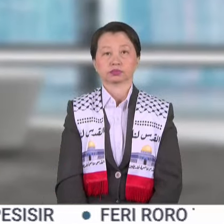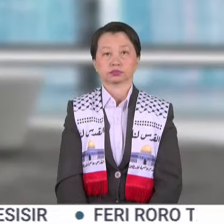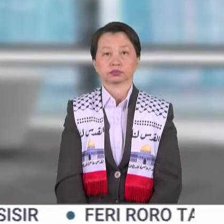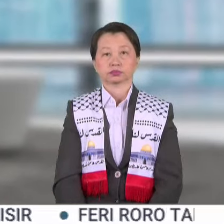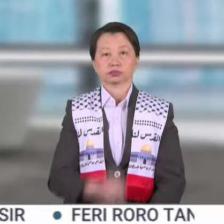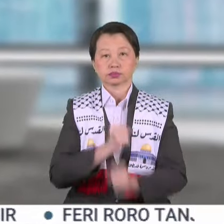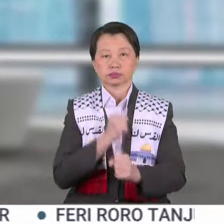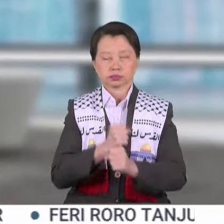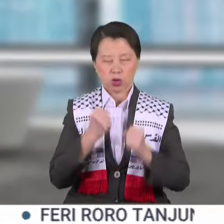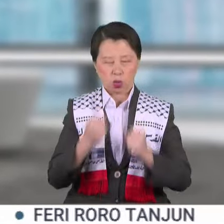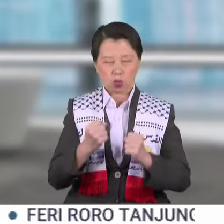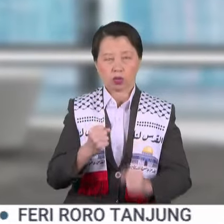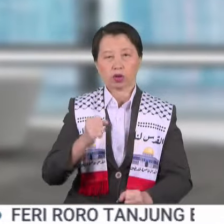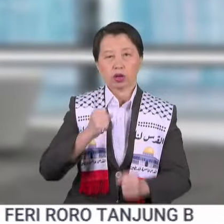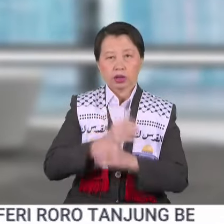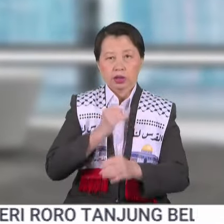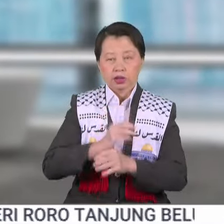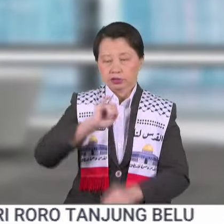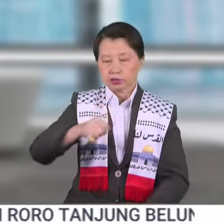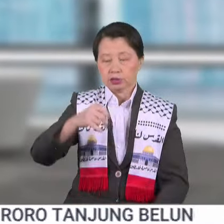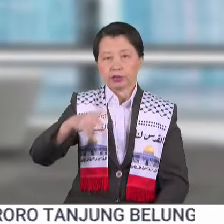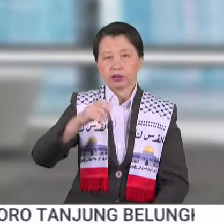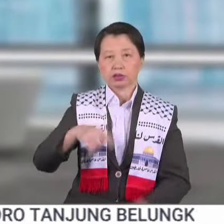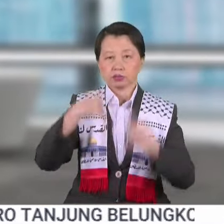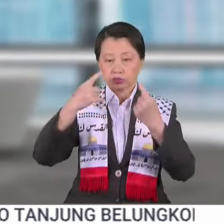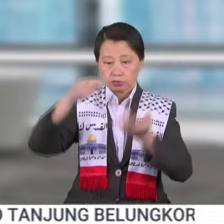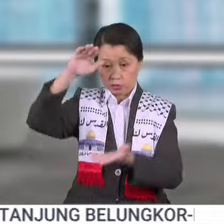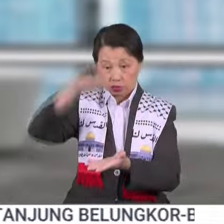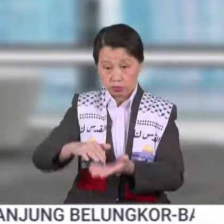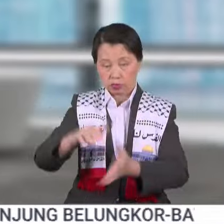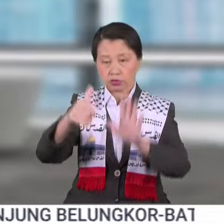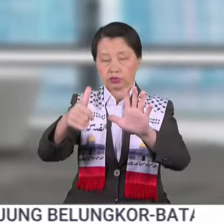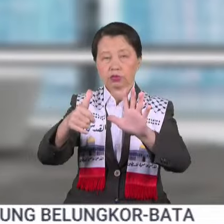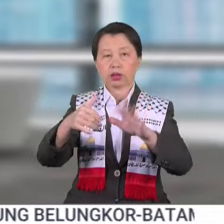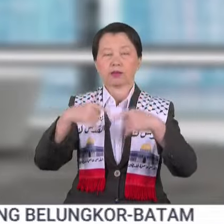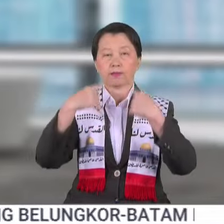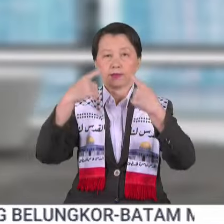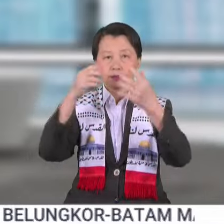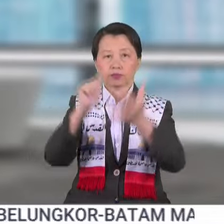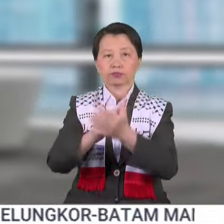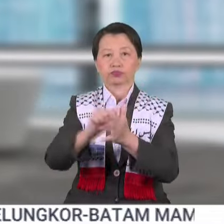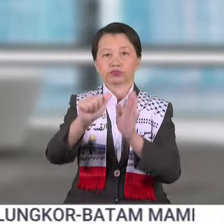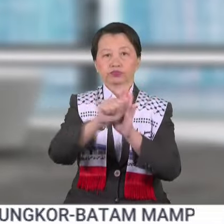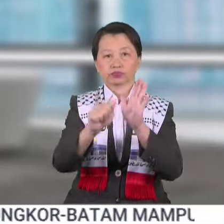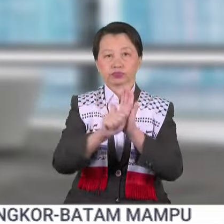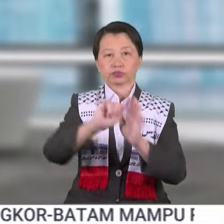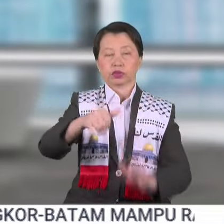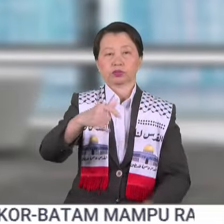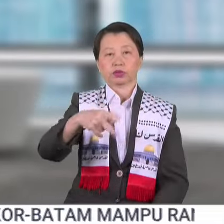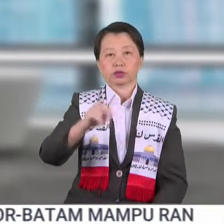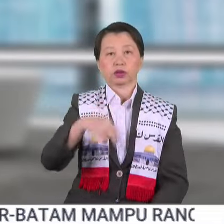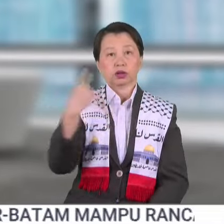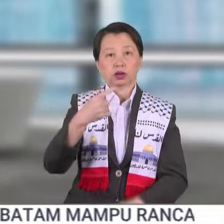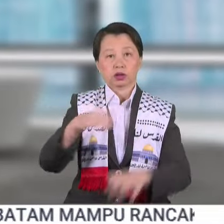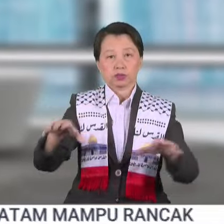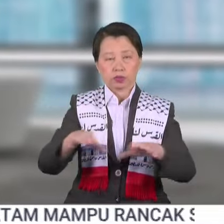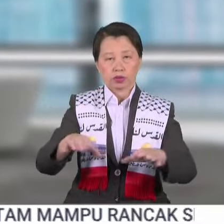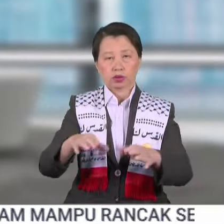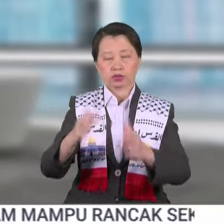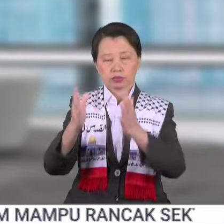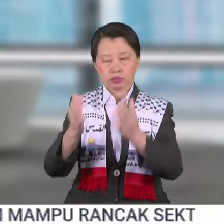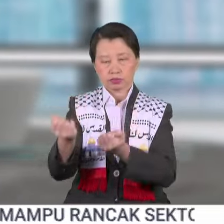Hasil kerja keras JPJ Perlis berjaya mengurangkan 9 kesalahan utama di bawah Akta Pengangkutan Jalan yang sering dilakukan